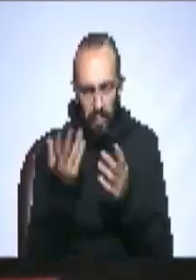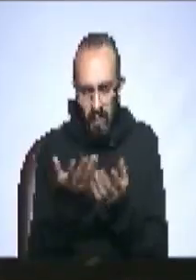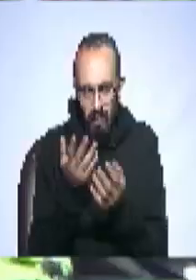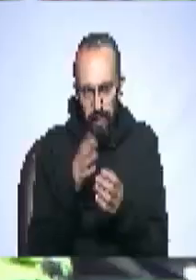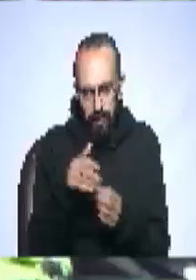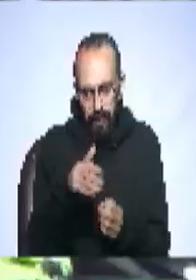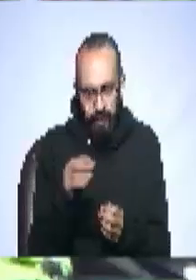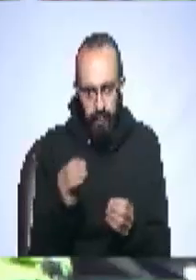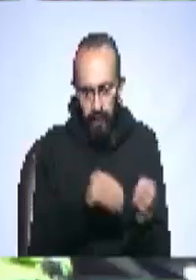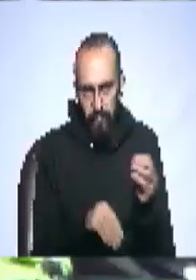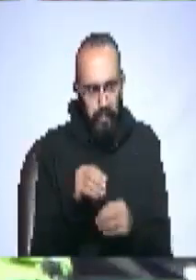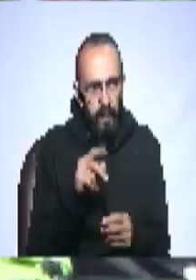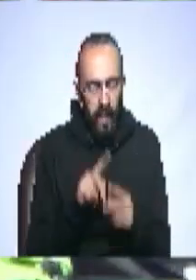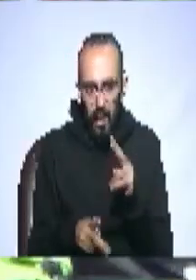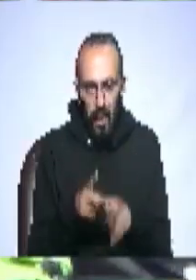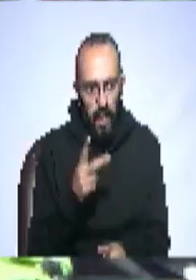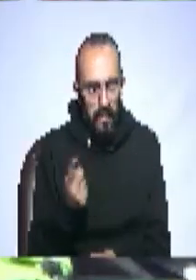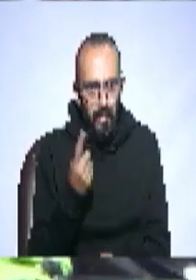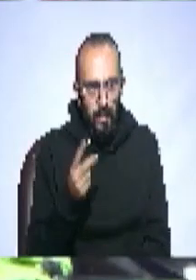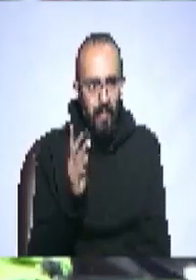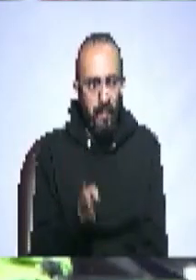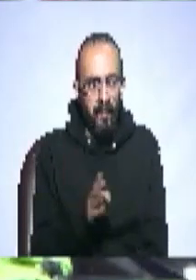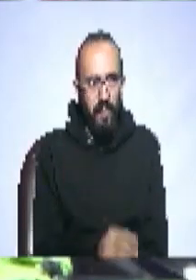هناخد معانا بس كده